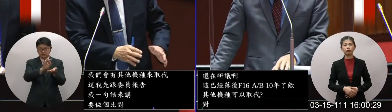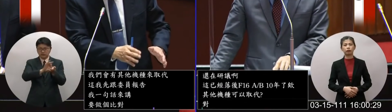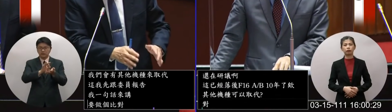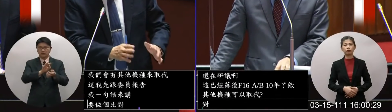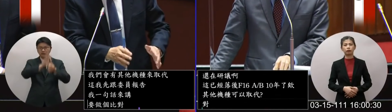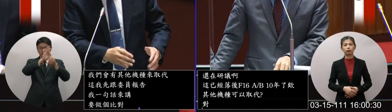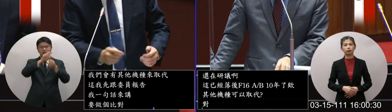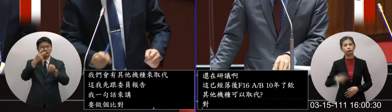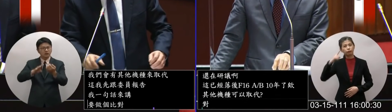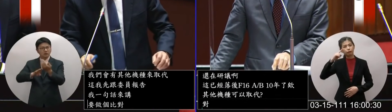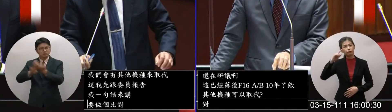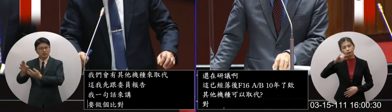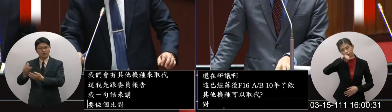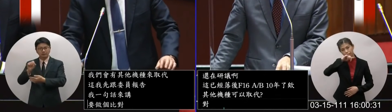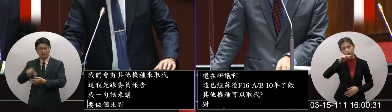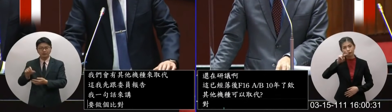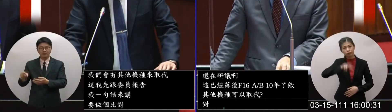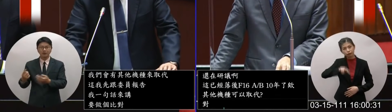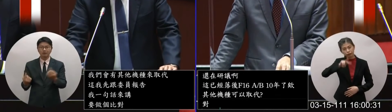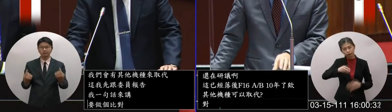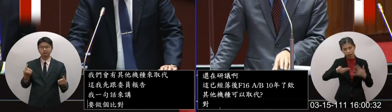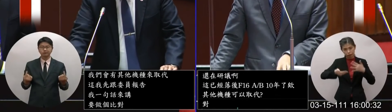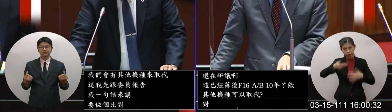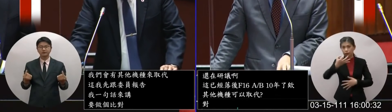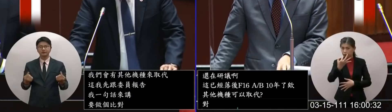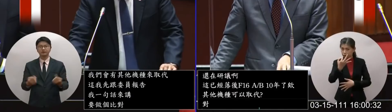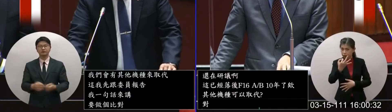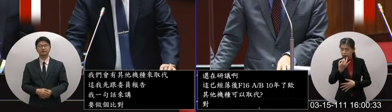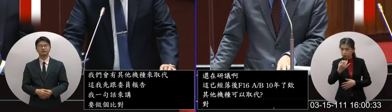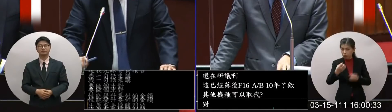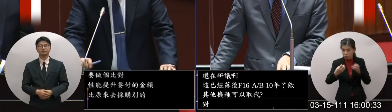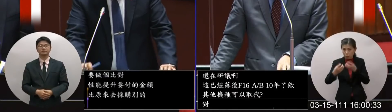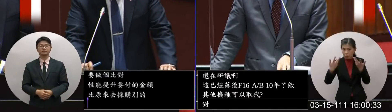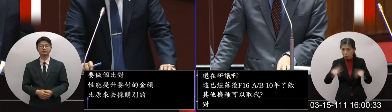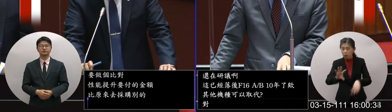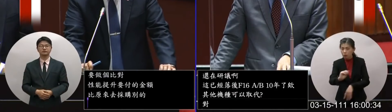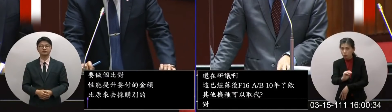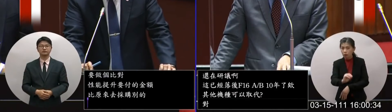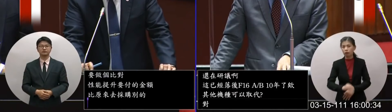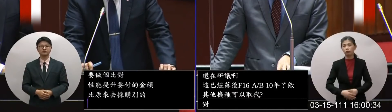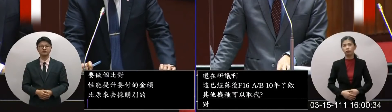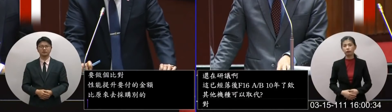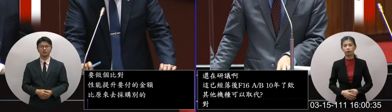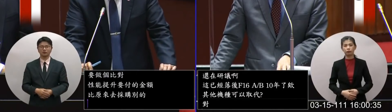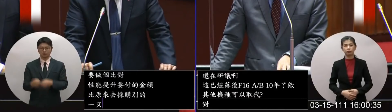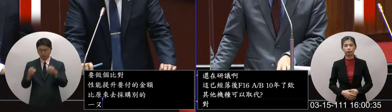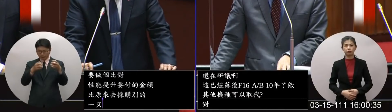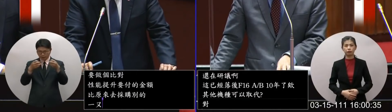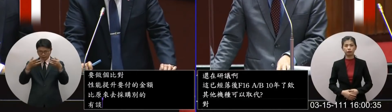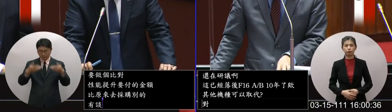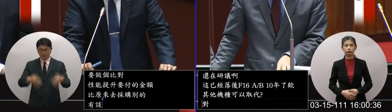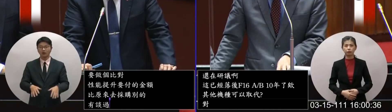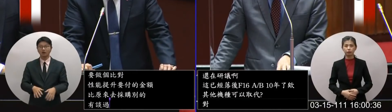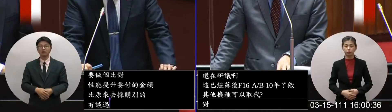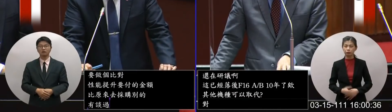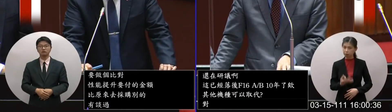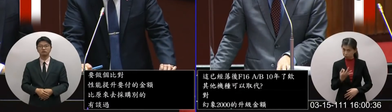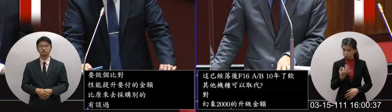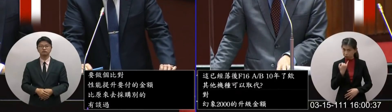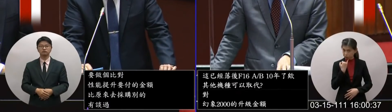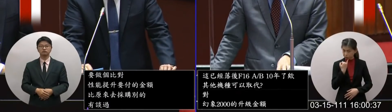购别的 幻象两千的升级金额，你们有去谈过吗？ 有谈过， 有谈过啊，能不能接